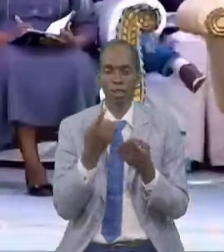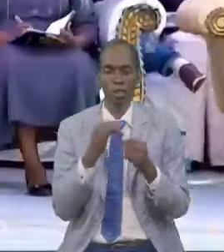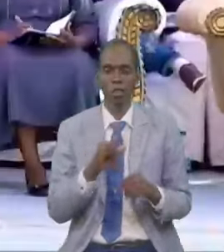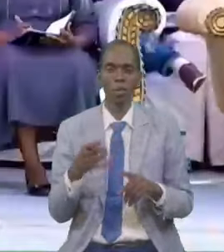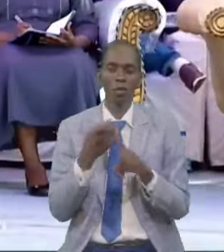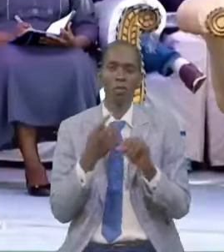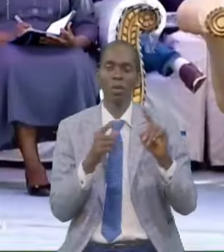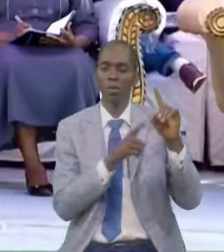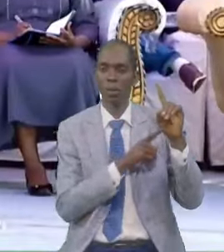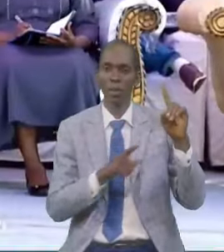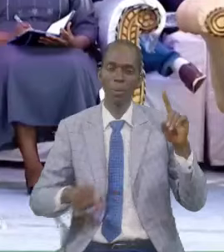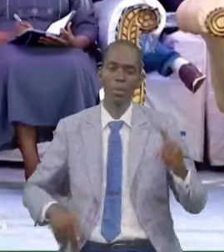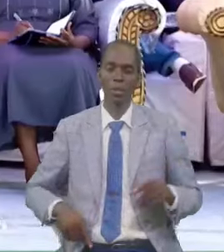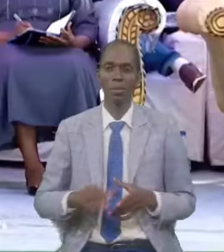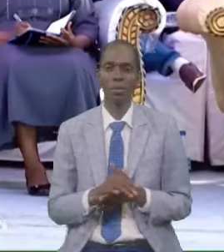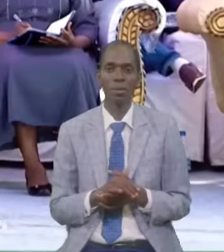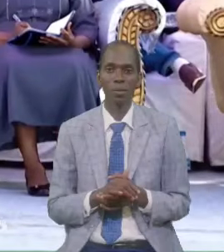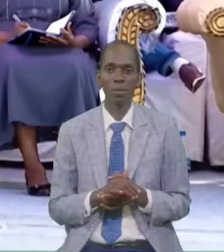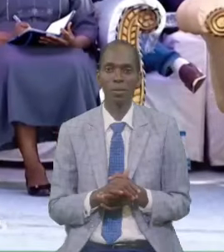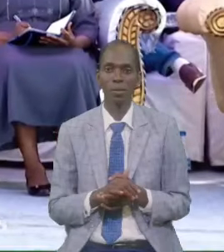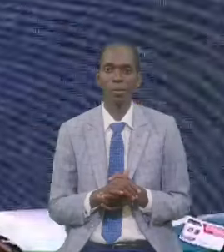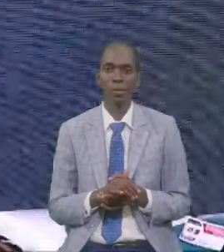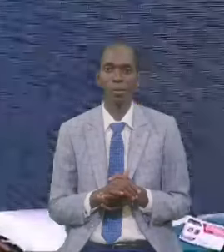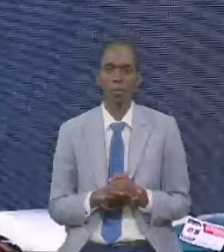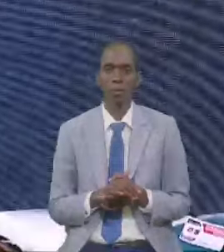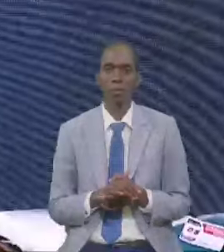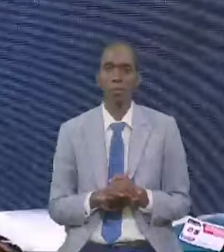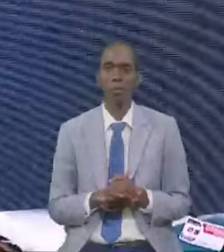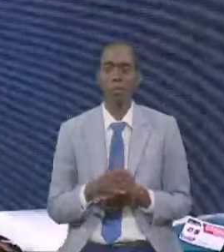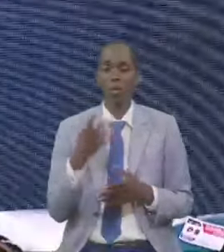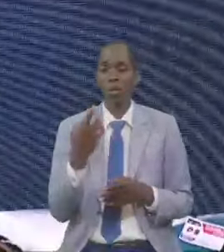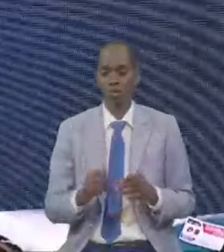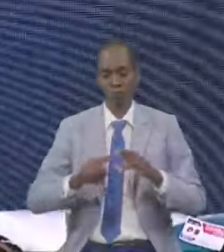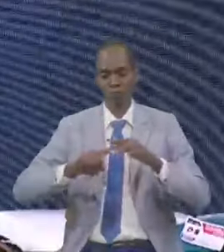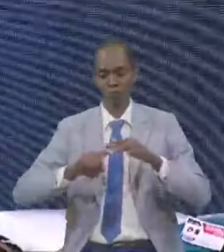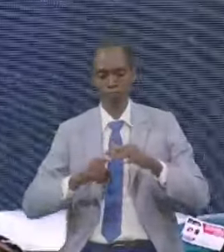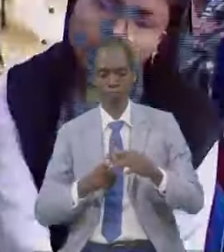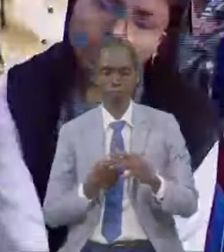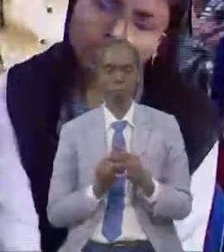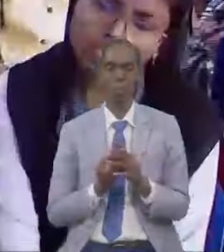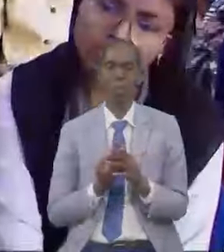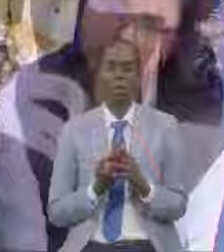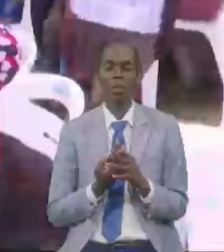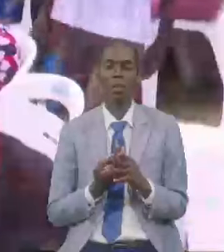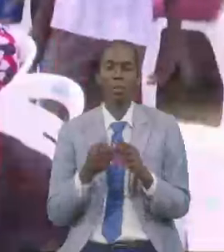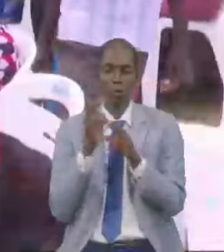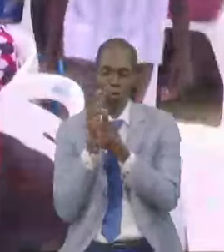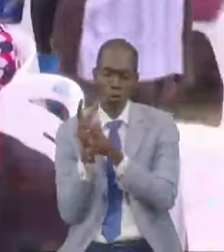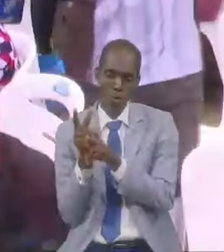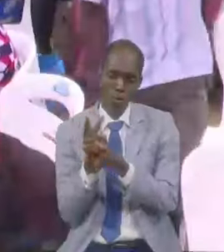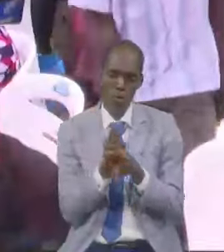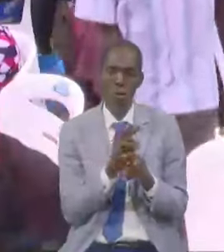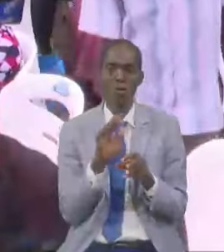అది స్వయముగా ప్రభు చెంత నుంచి మనకు వస్తుంది. The fundamental watchfulness. పునాది స్థాయి నుంచి ఉండే మెళకువ.